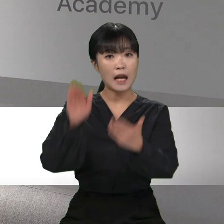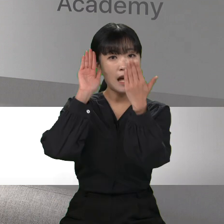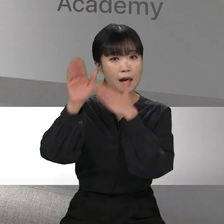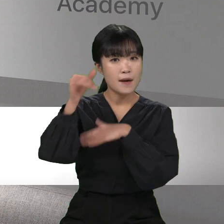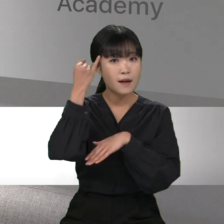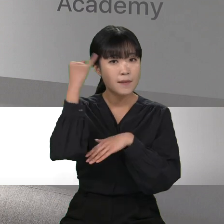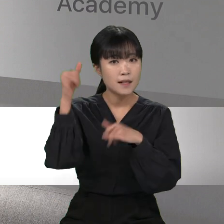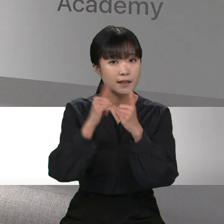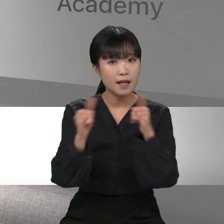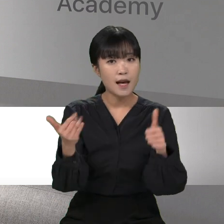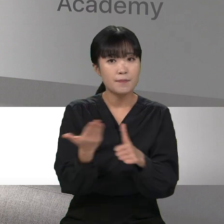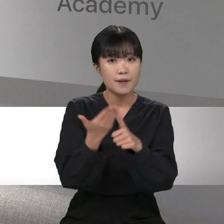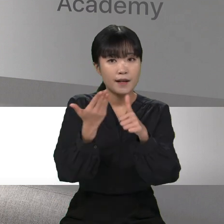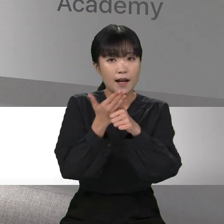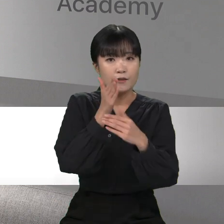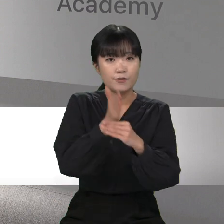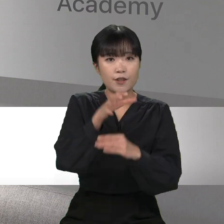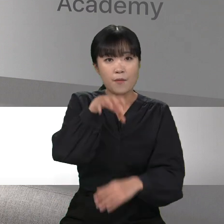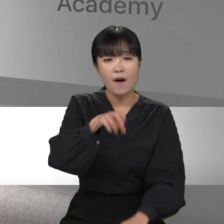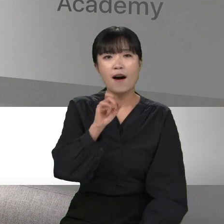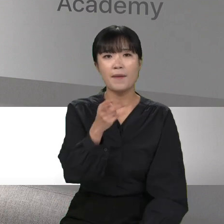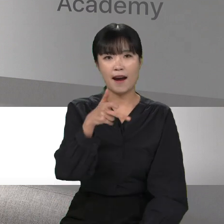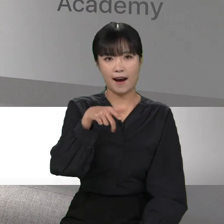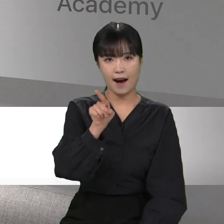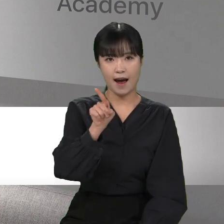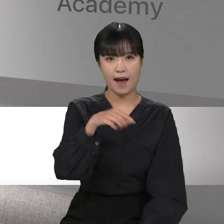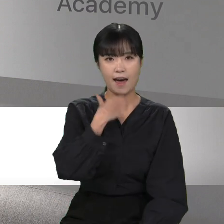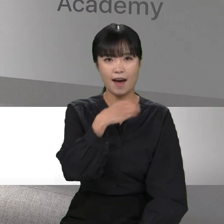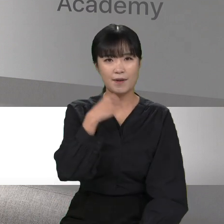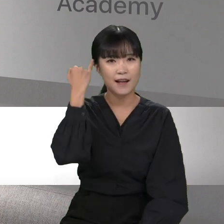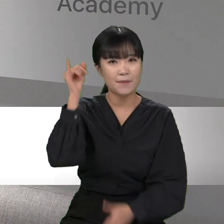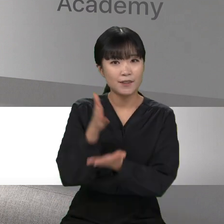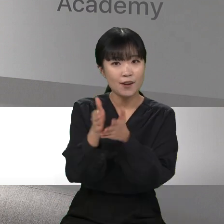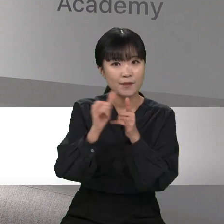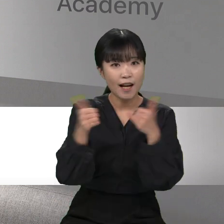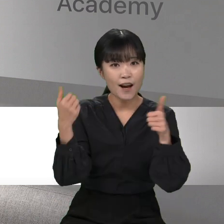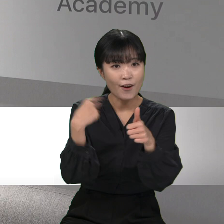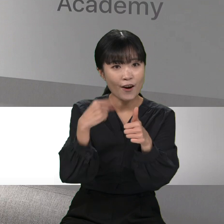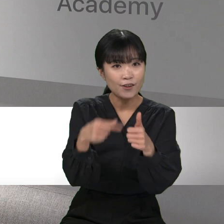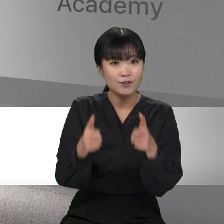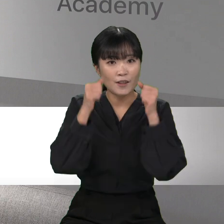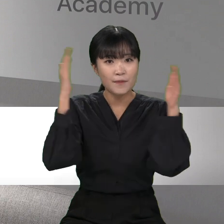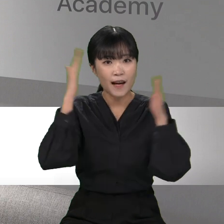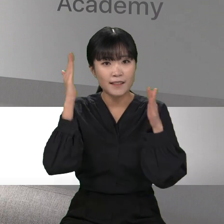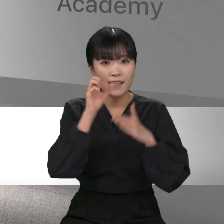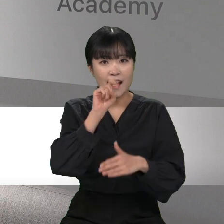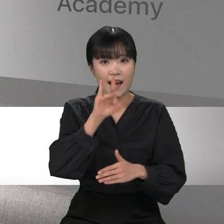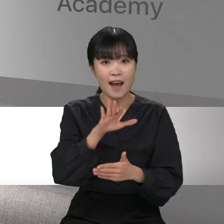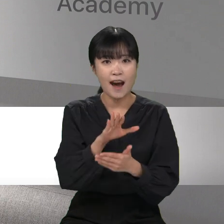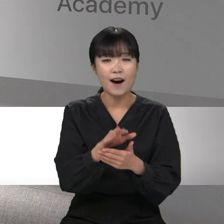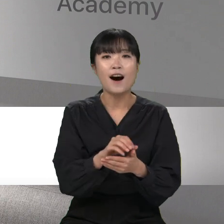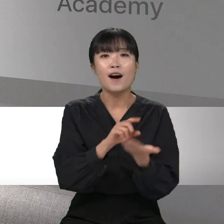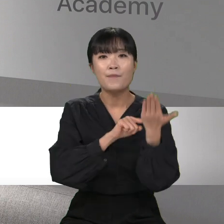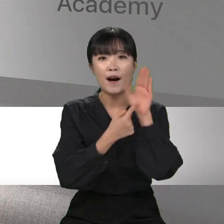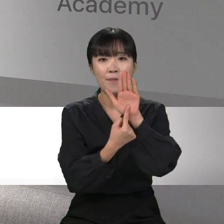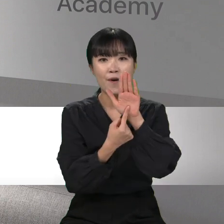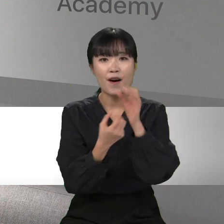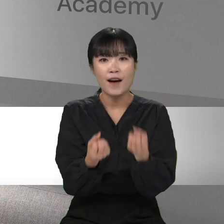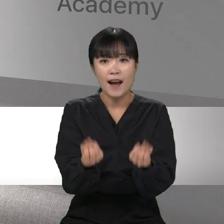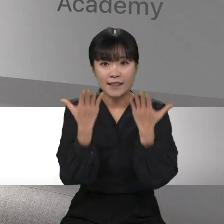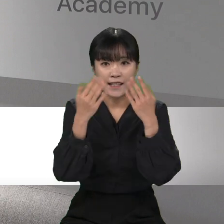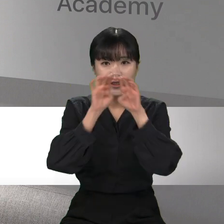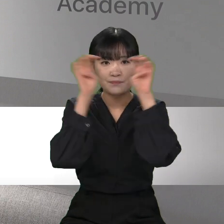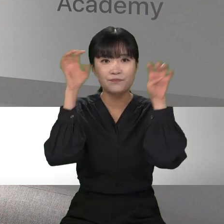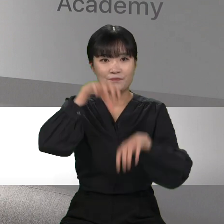했습니다 차세대 크리에이터 양성의 메카 애플 디벨로퍼 아카데미 수료생 쇼케이스 앱 발표회가